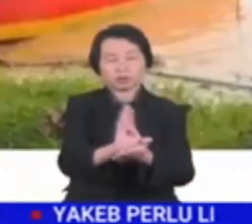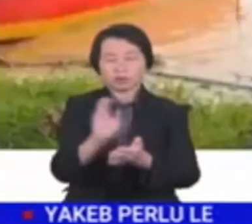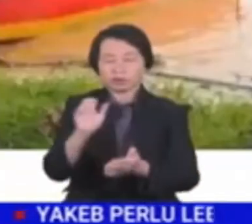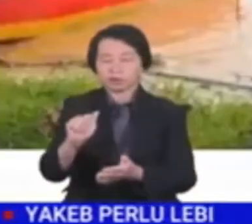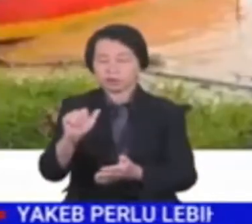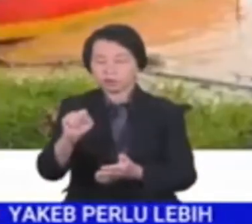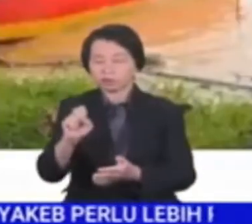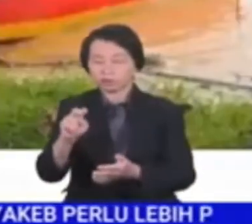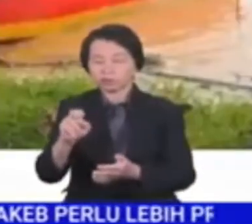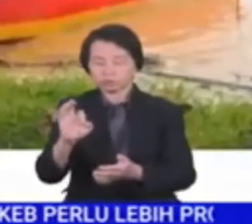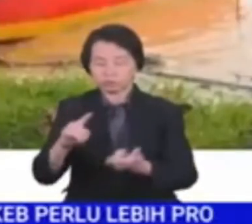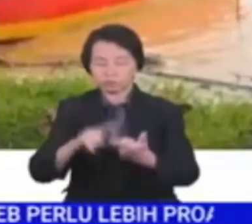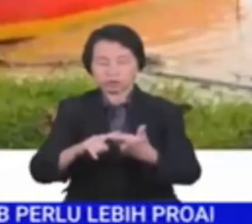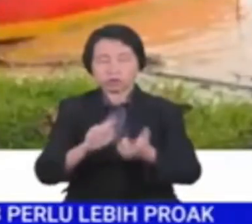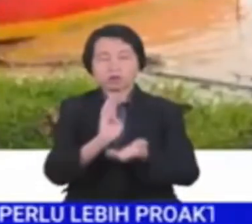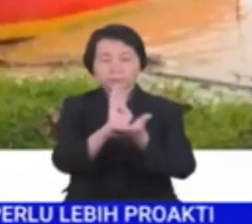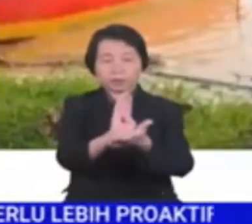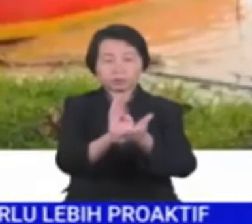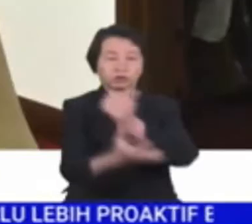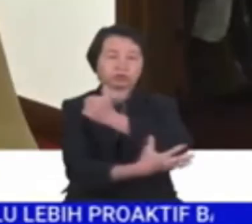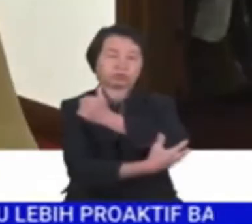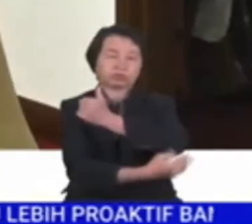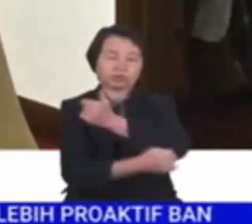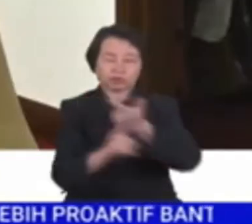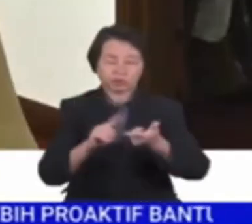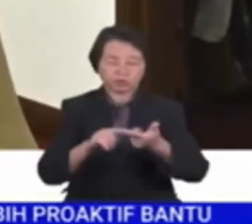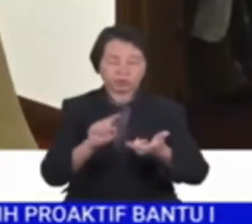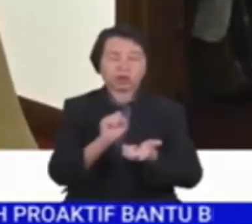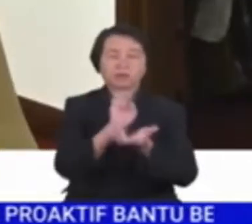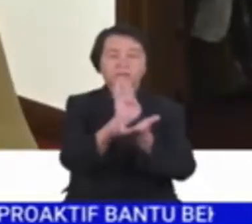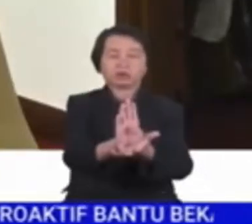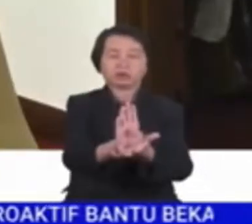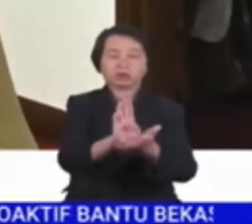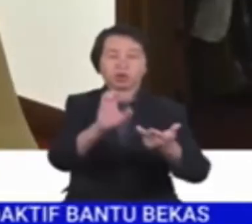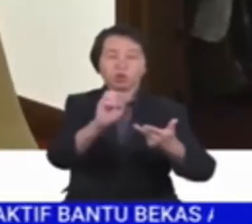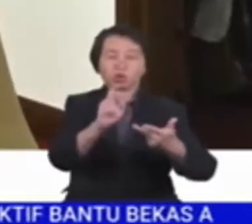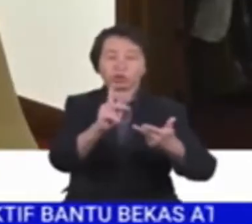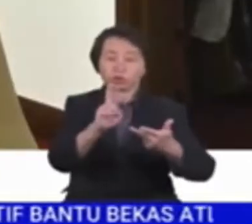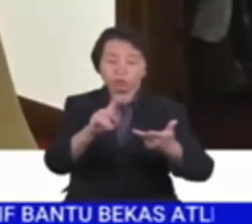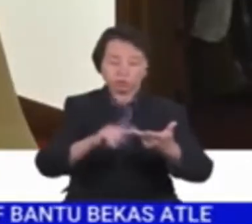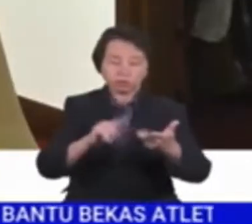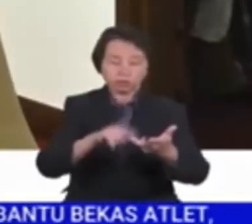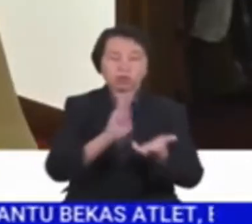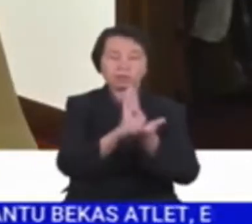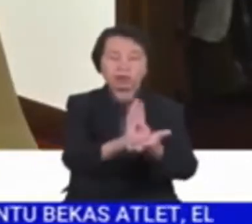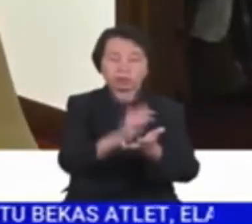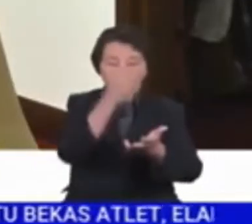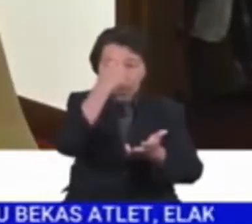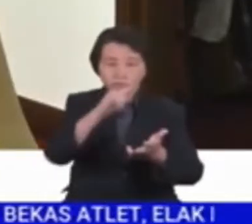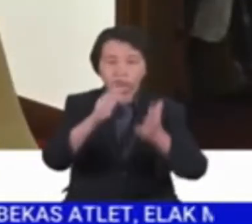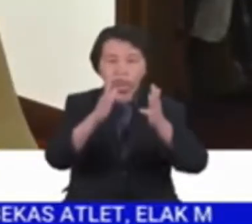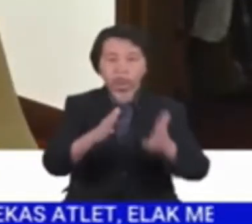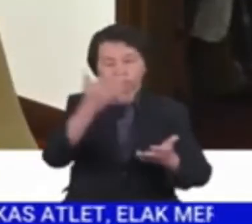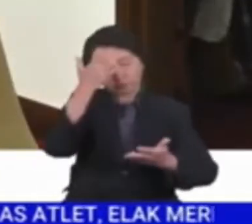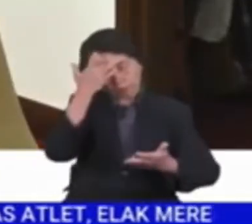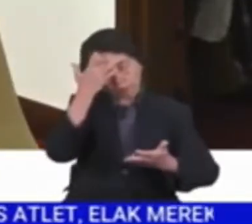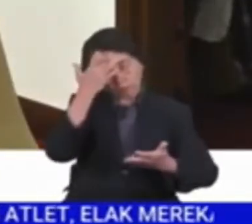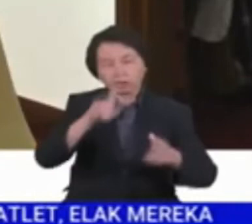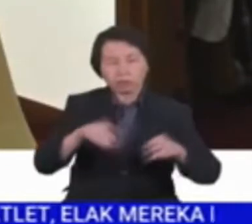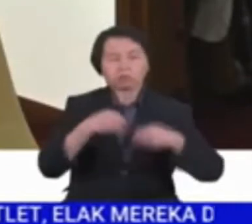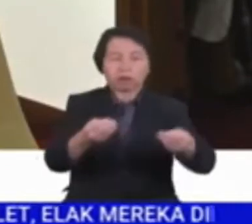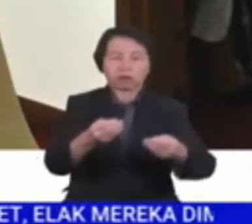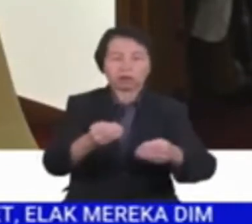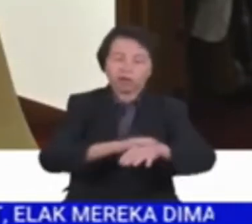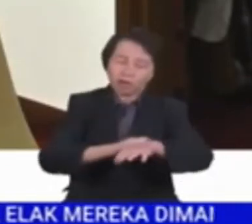asnaf, ya, fakir miskin, orang kurang upaya, yang sakit, ya, semua kita bagi, ya, tak kira